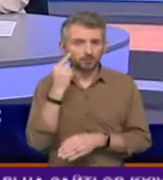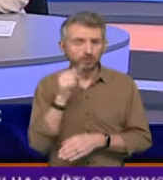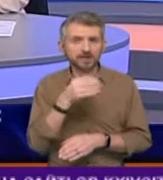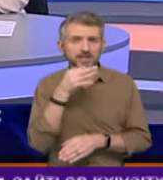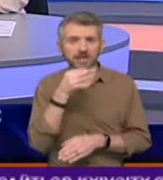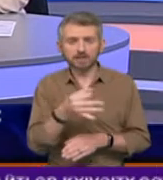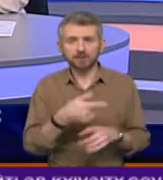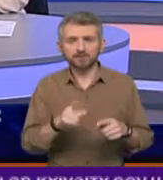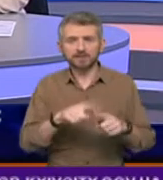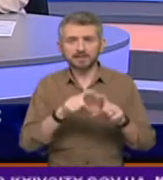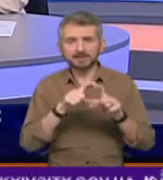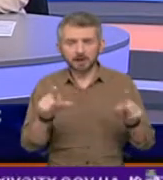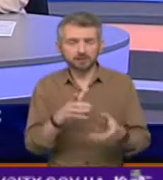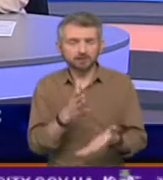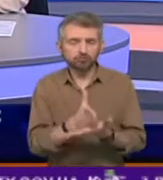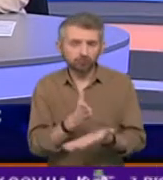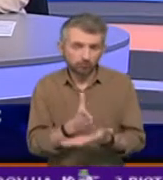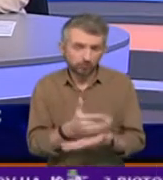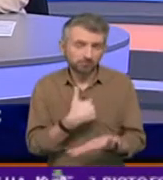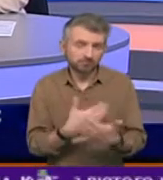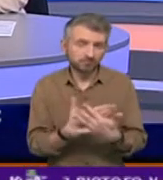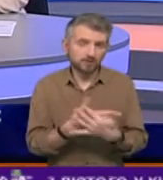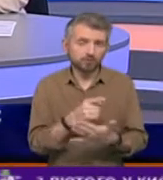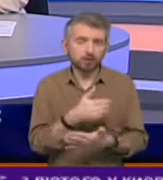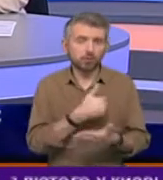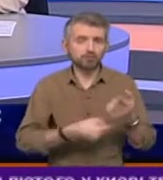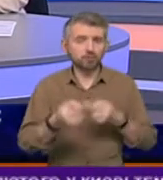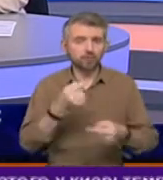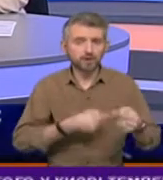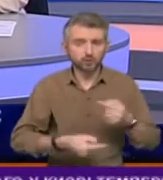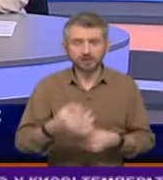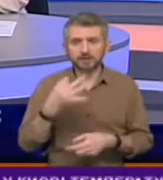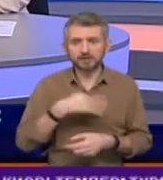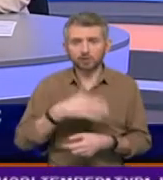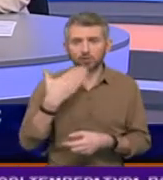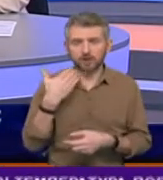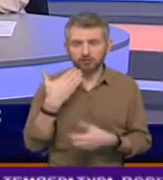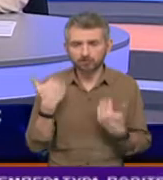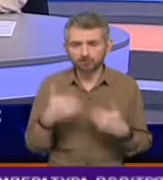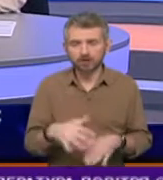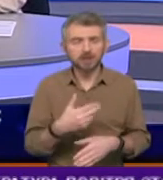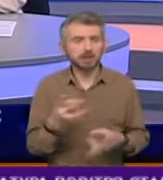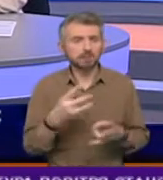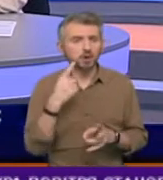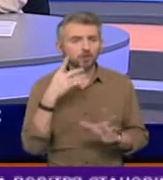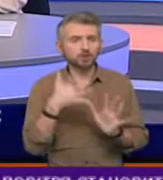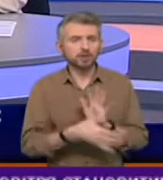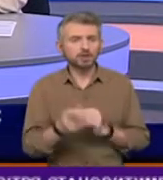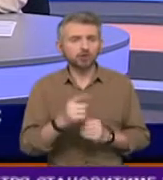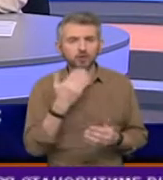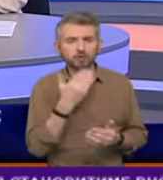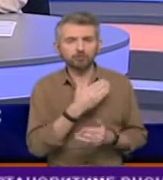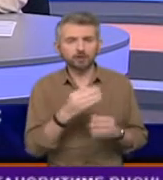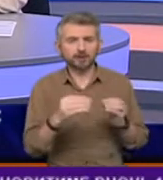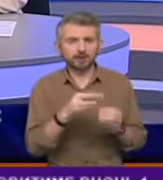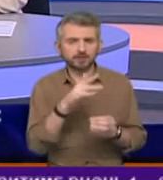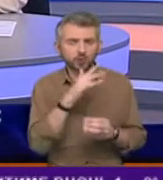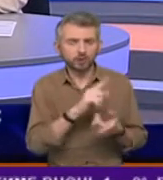на якому рівні знає відповідний предмет, там навіть рахується приблизний рівень випадкового вгадування, приблизний, так,